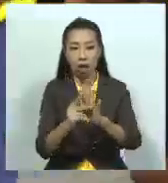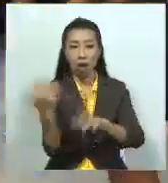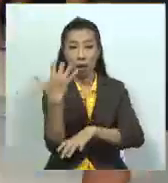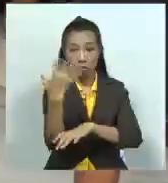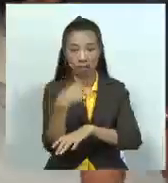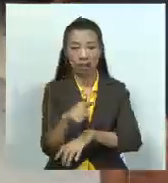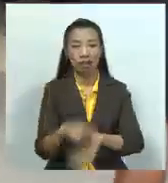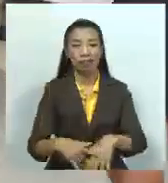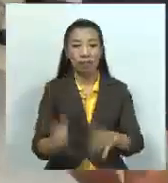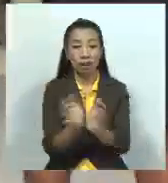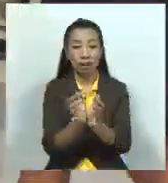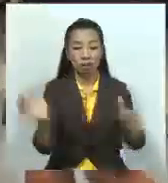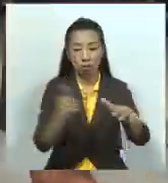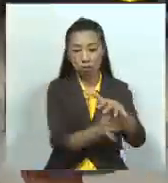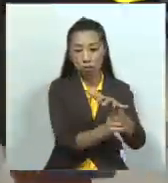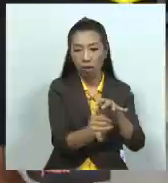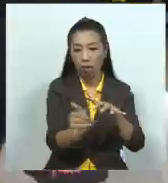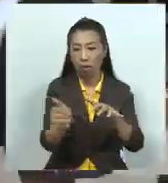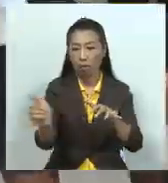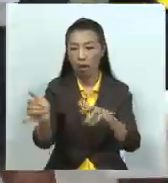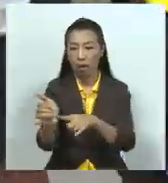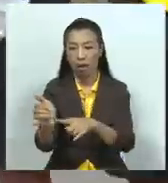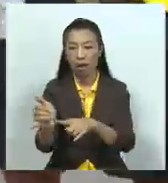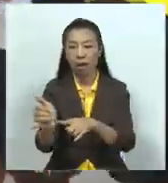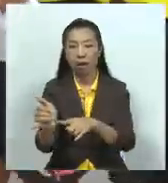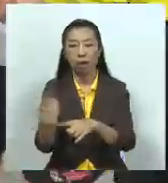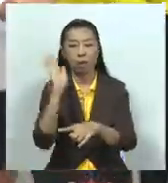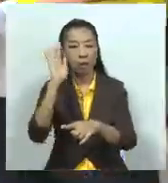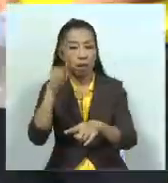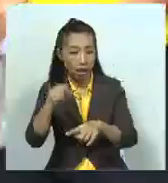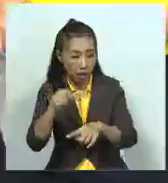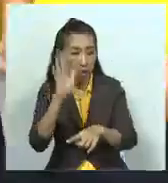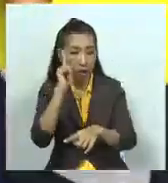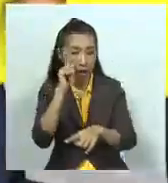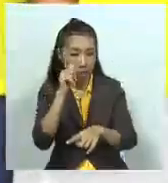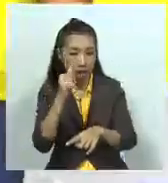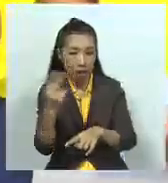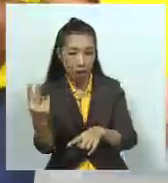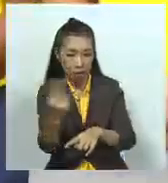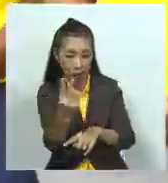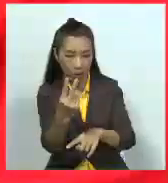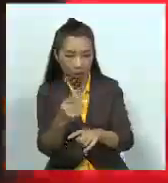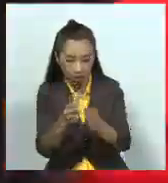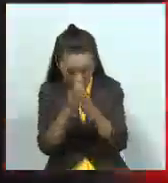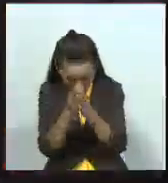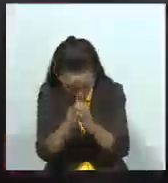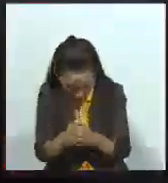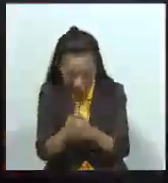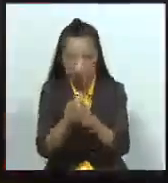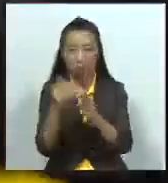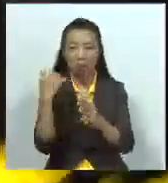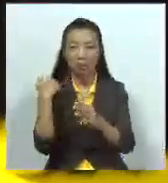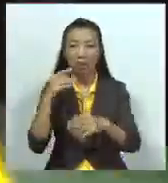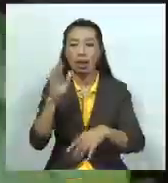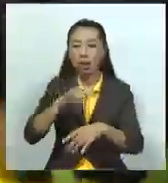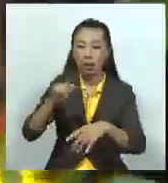ที่ได้รับการปล่อยตัวเจ้าตัวก็ก้มลงกราบเท้าพ่อและแม่ที่มารอรับท่ามกลางญาติมิตรที่